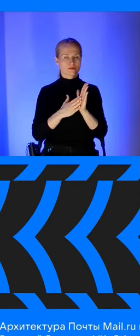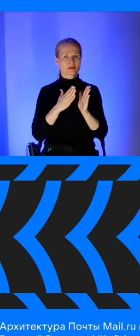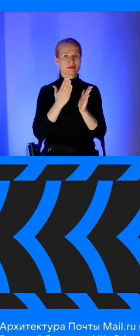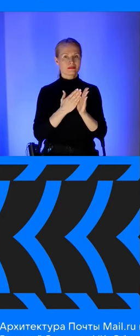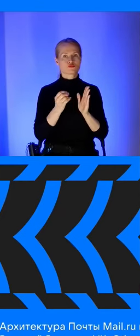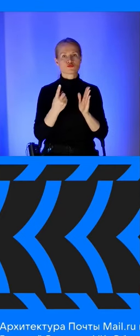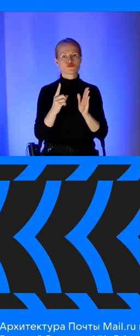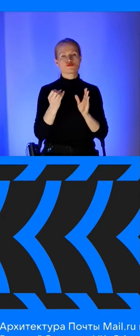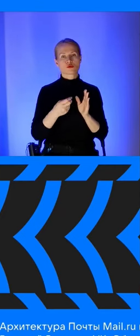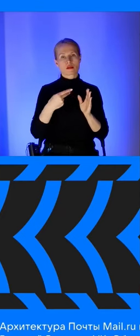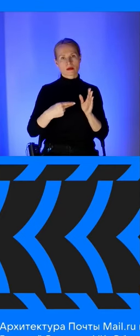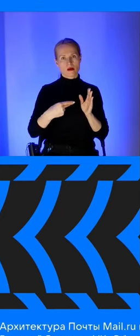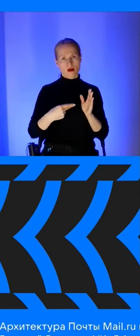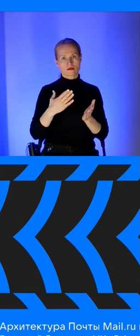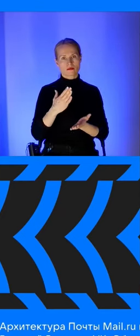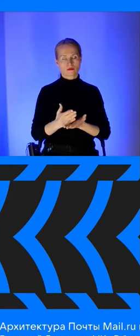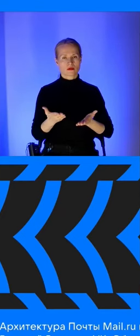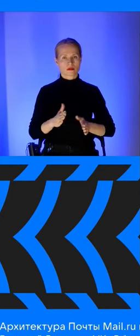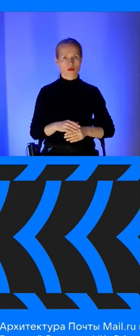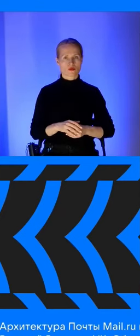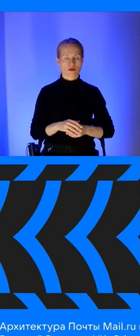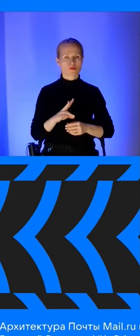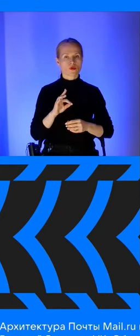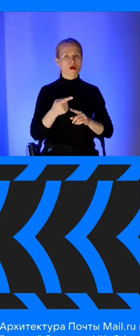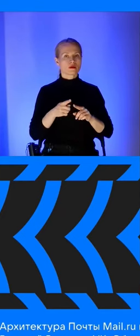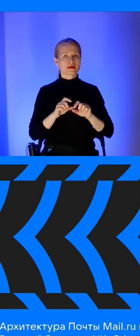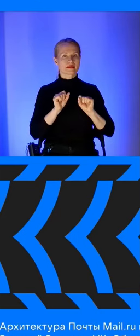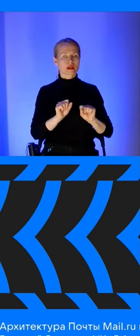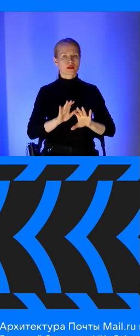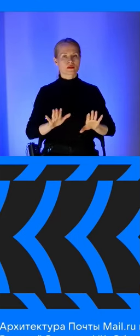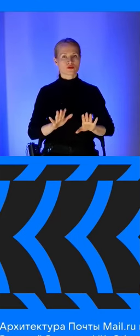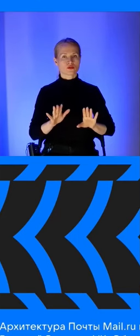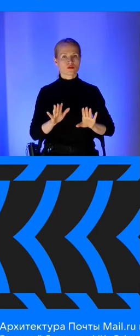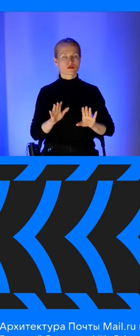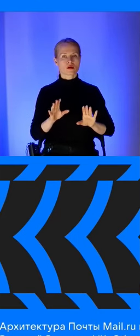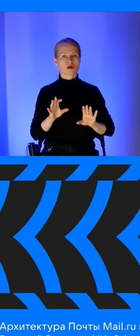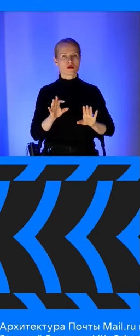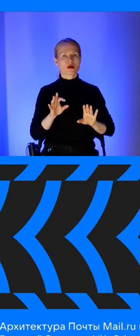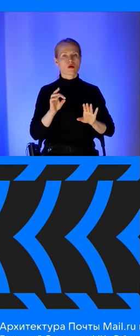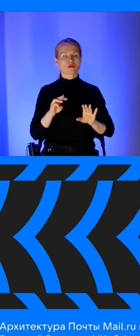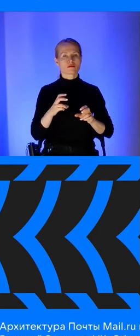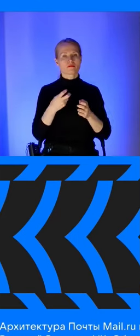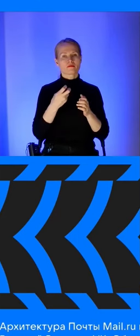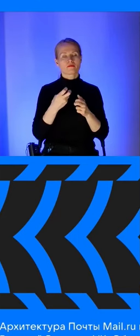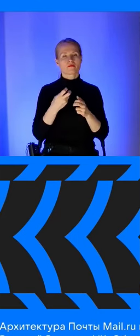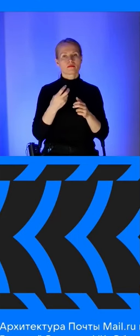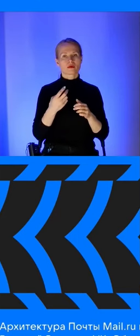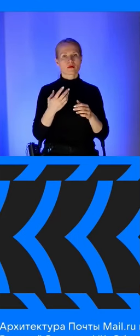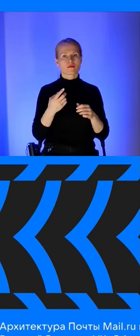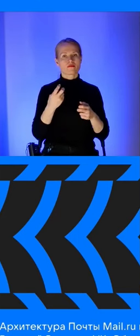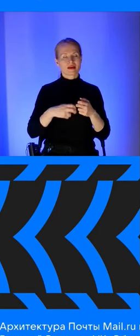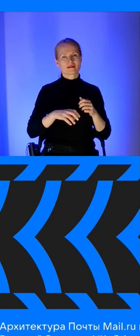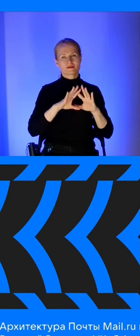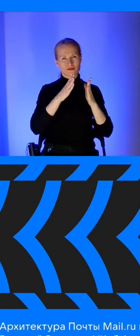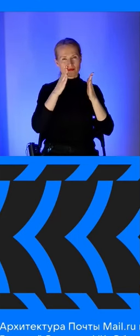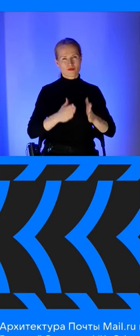остается еще одна пара, вот синенький. Но это не защищает нас от выхода дата-центров. Для того, что, если